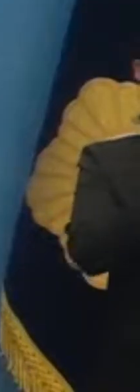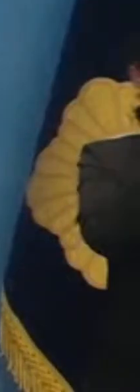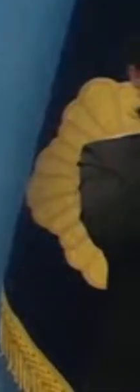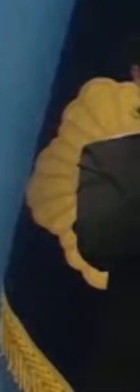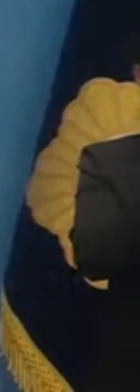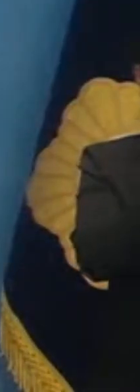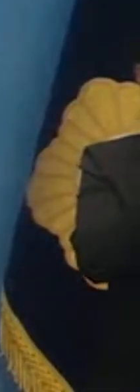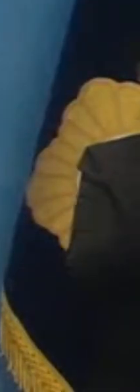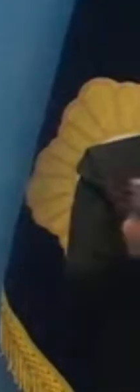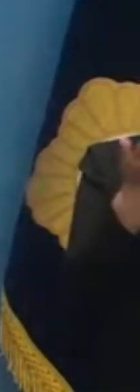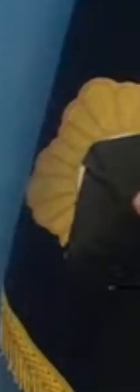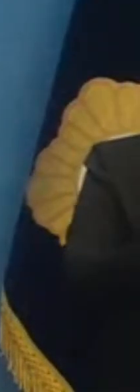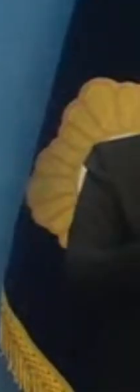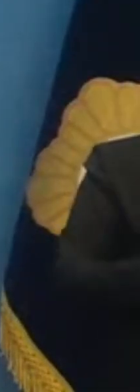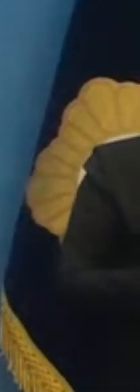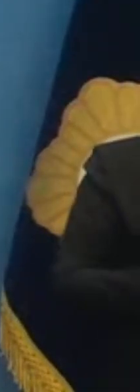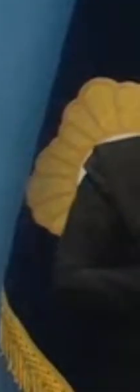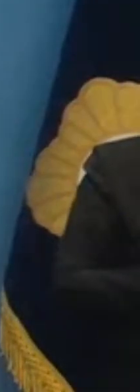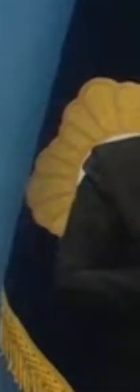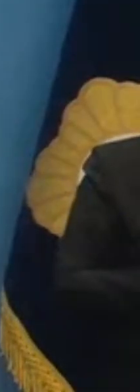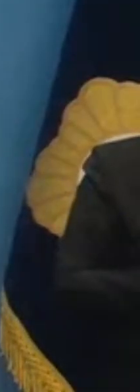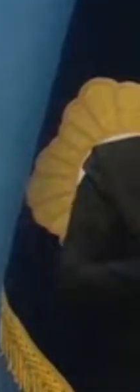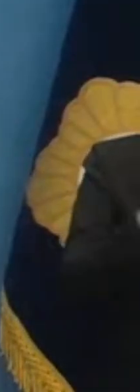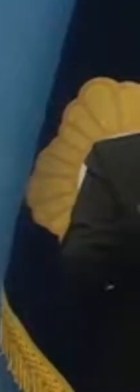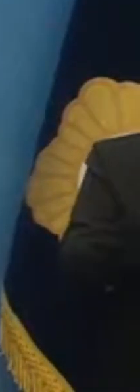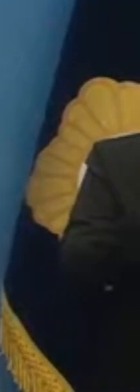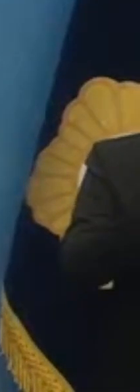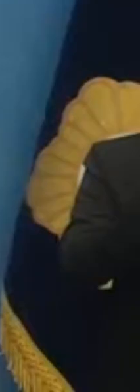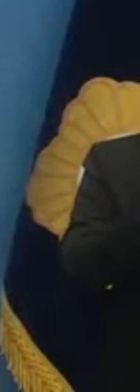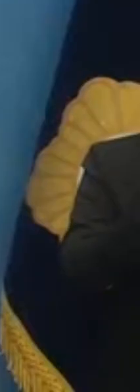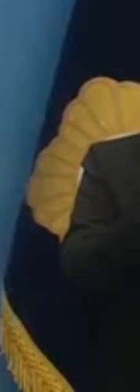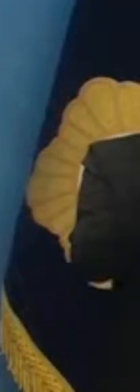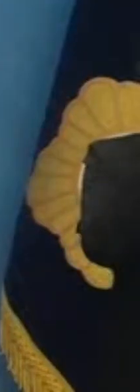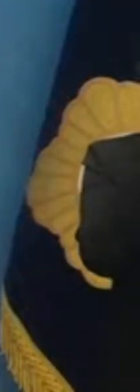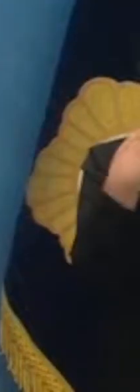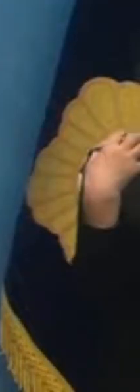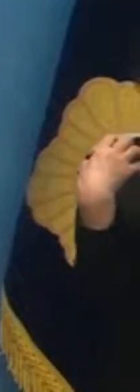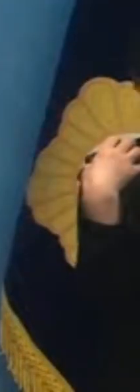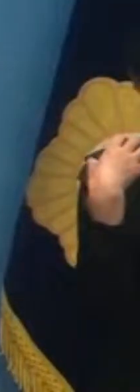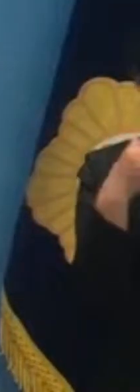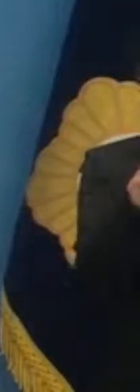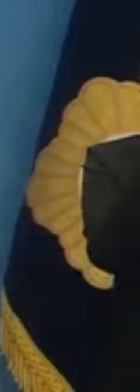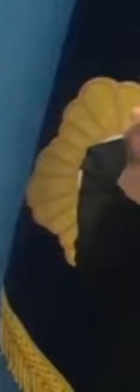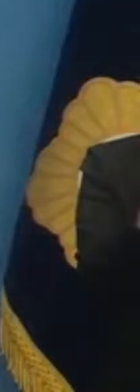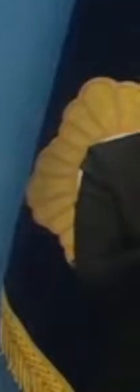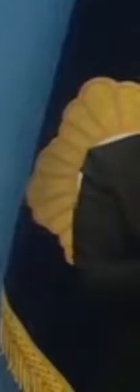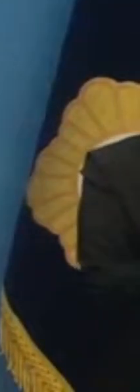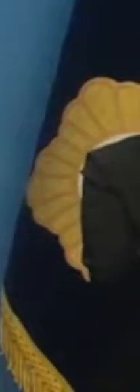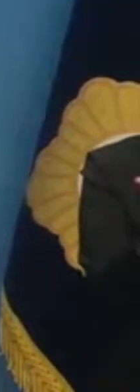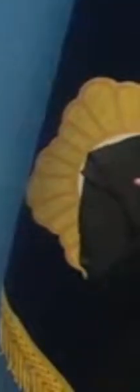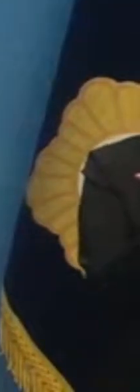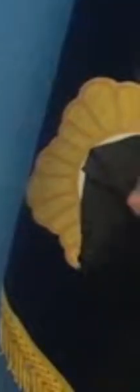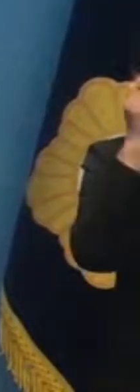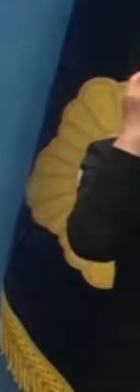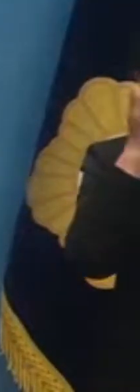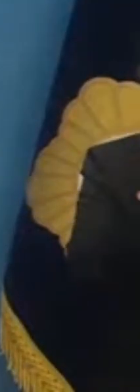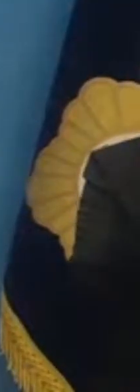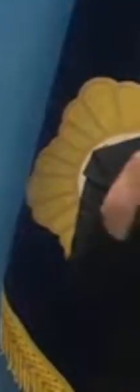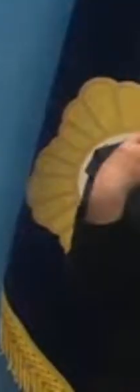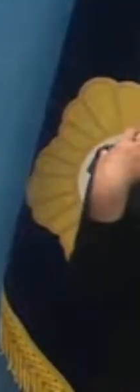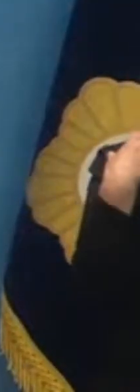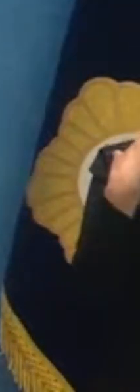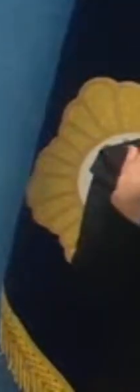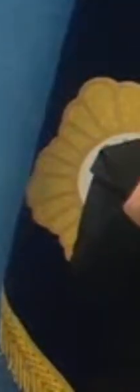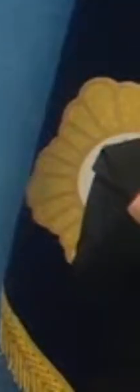보장된 플랫폼이라고 하더라도 언론이라는 이름이 주는 무게감과 사회적 영향력을 고려할 때 그 책임은